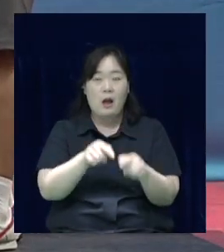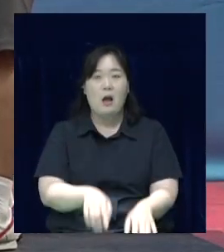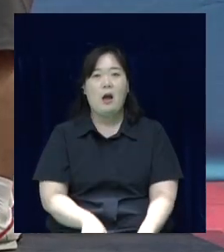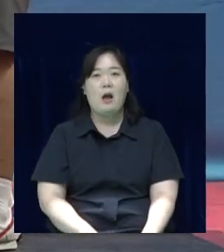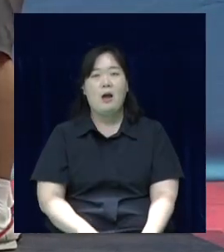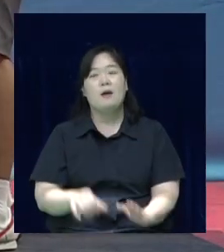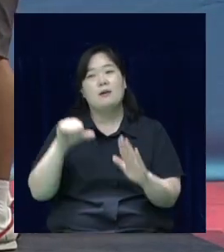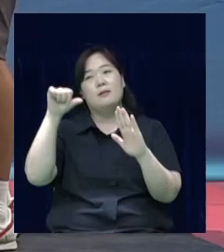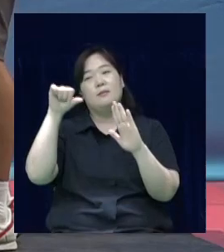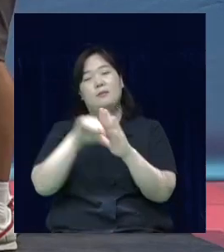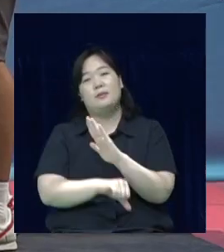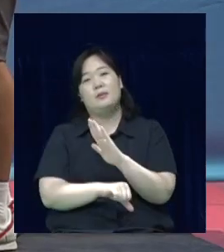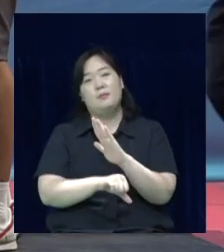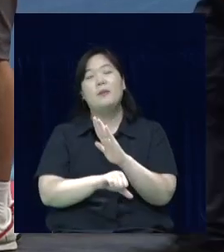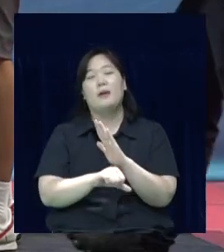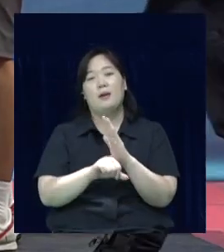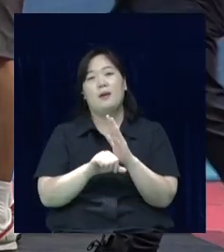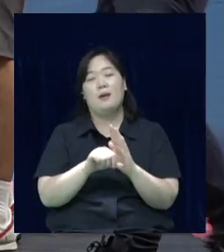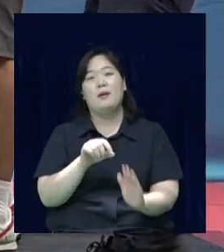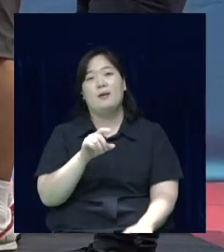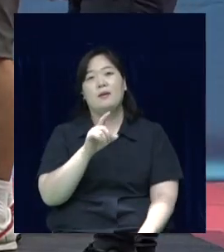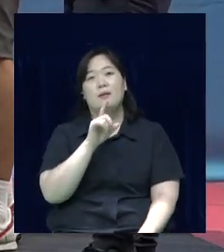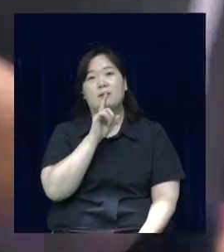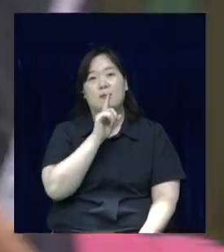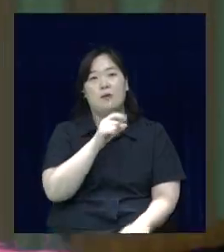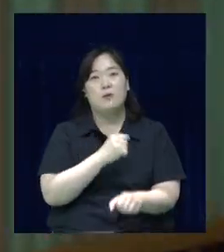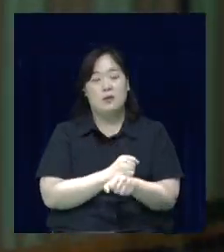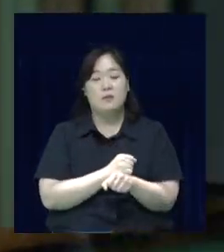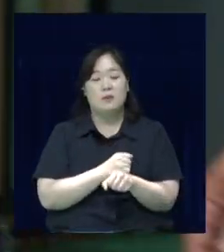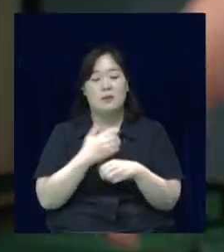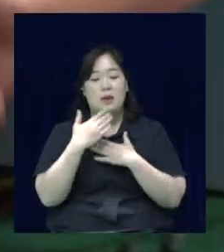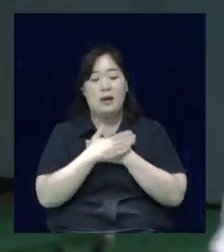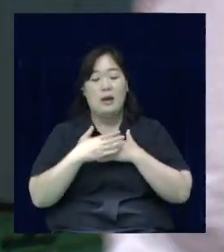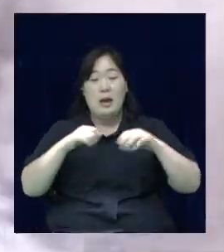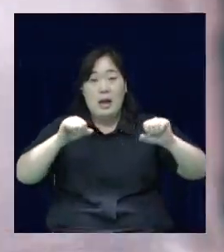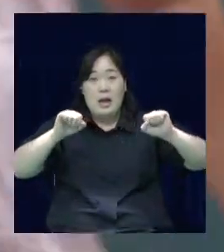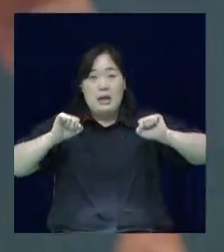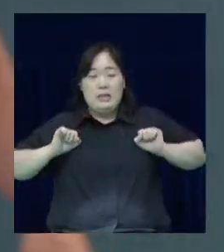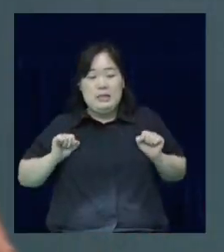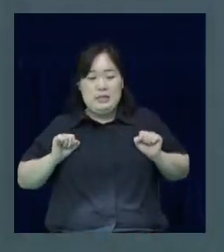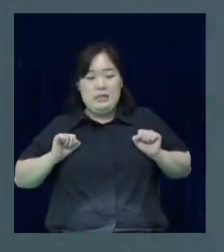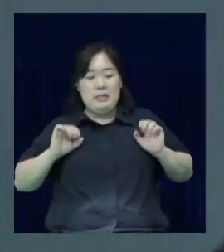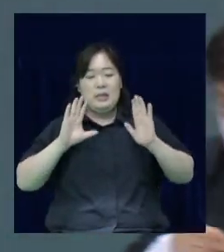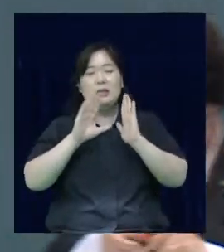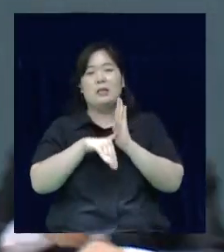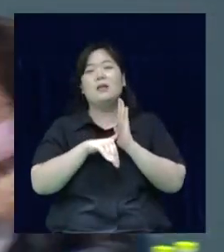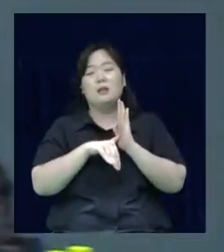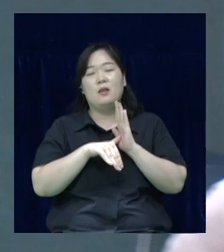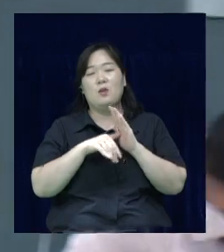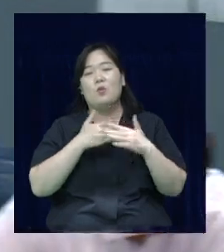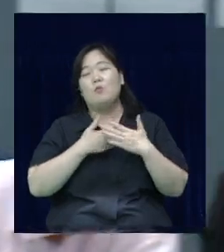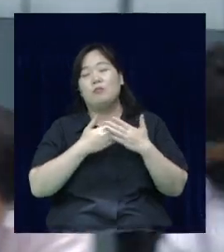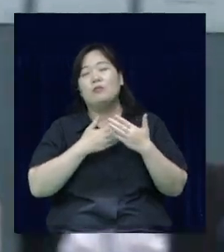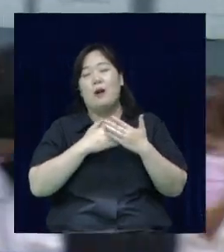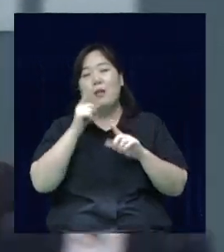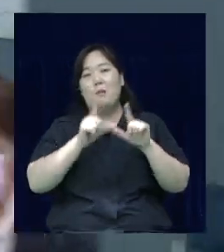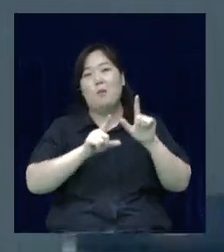지금은 세 명의 심판이 모두 실패를 선언했었는데 가슴 쪽이 좀 확 눌리는 모습을 많이 보였죠. 눌렸죠. 네. 예, 예.